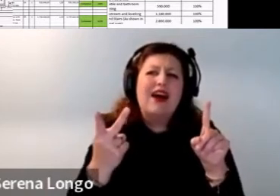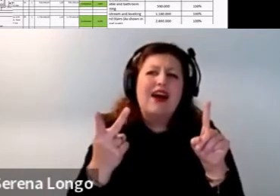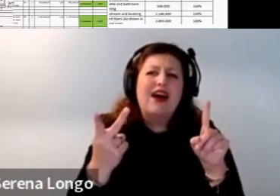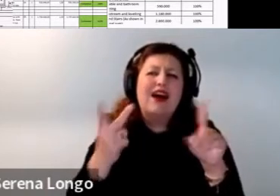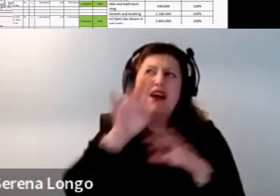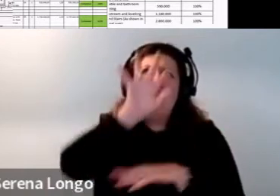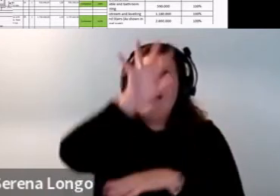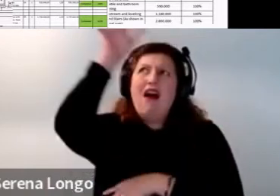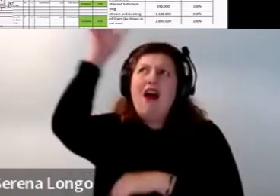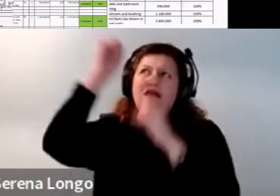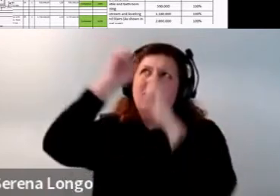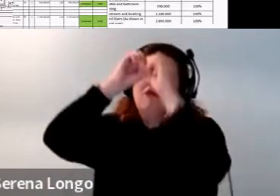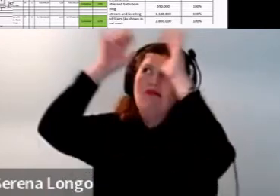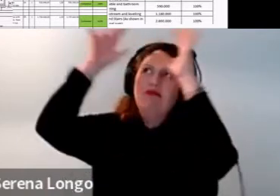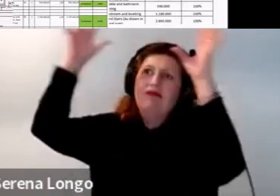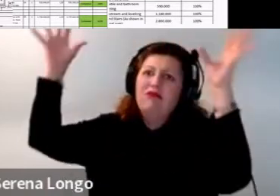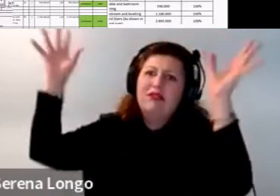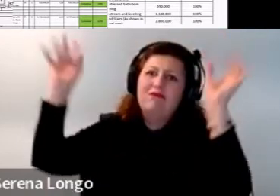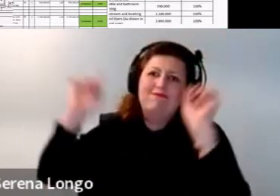posto con